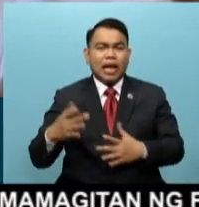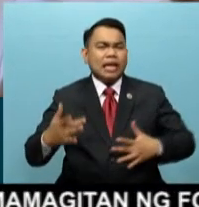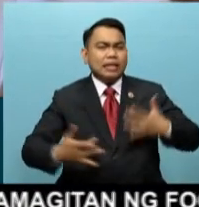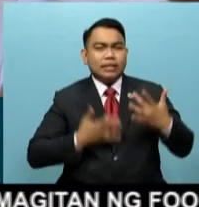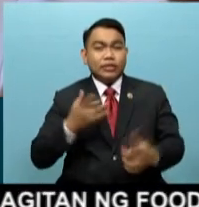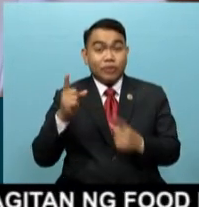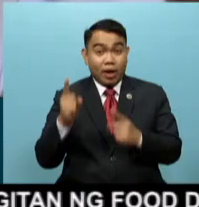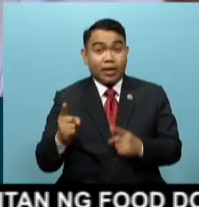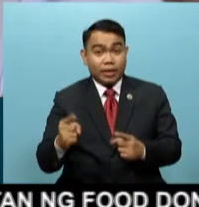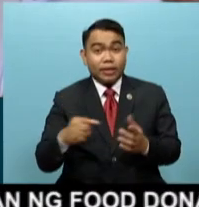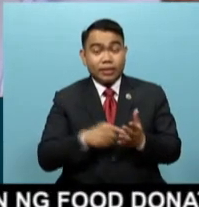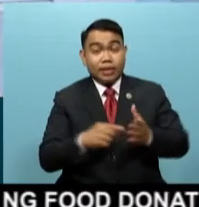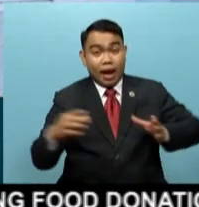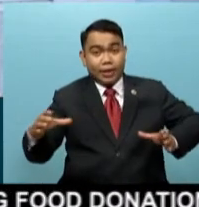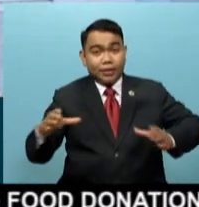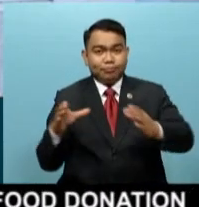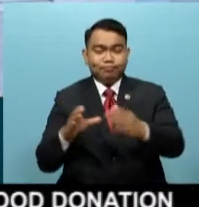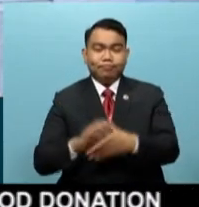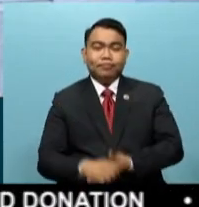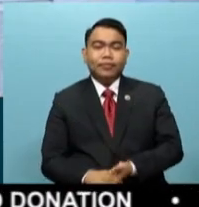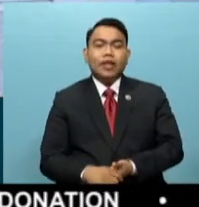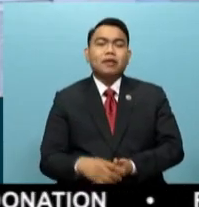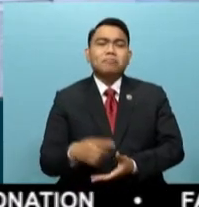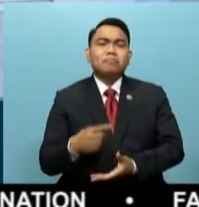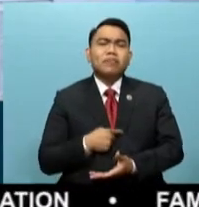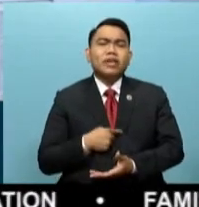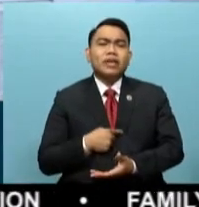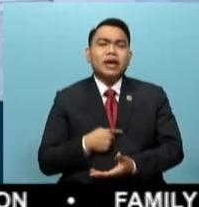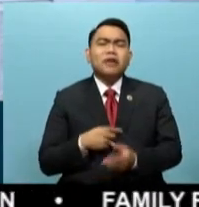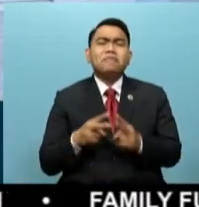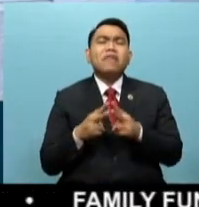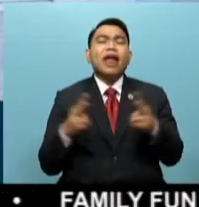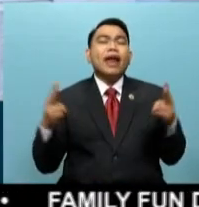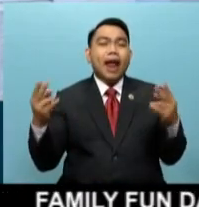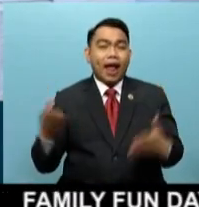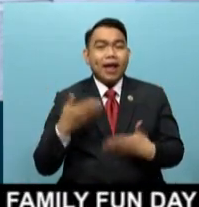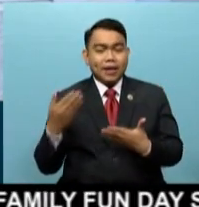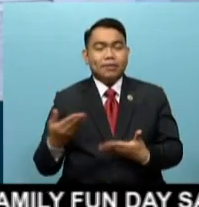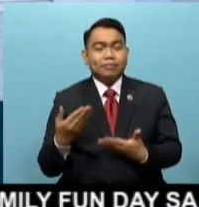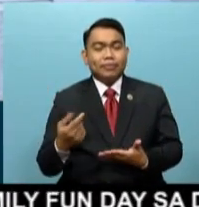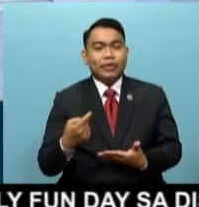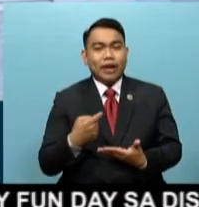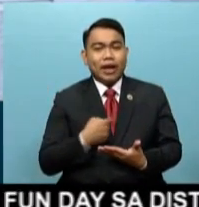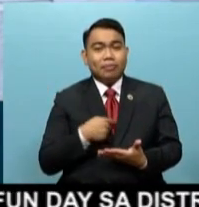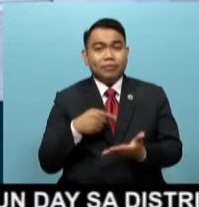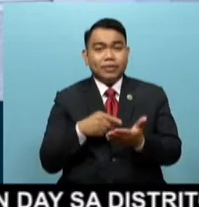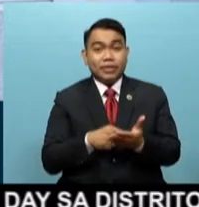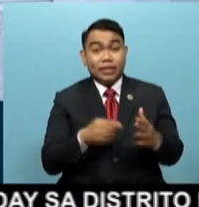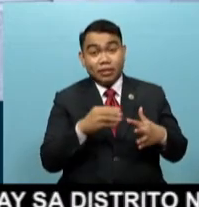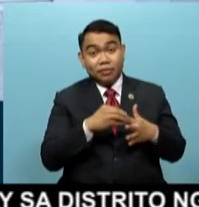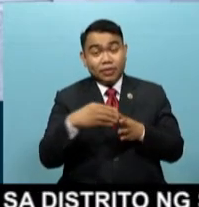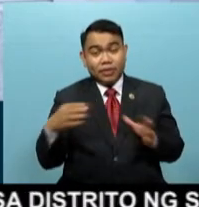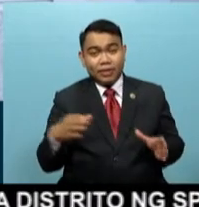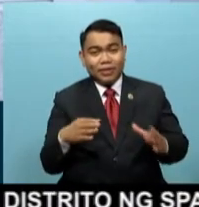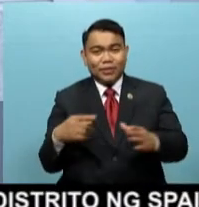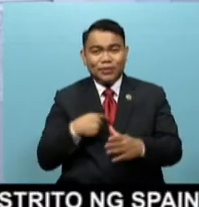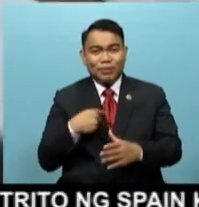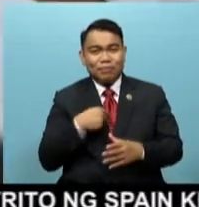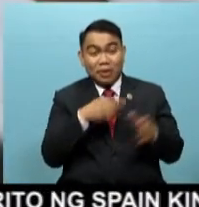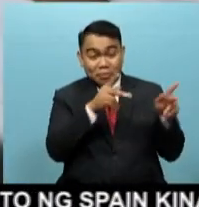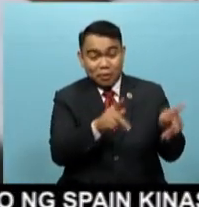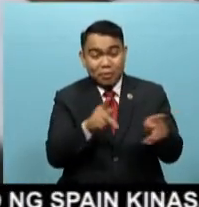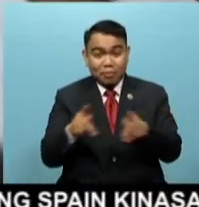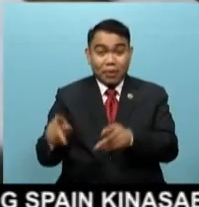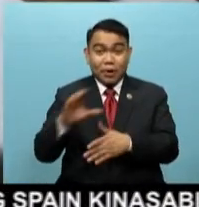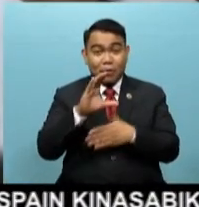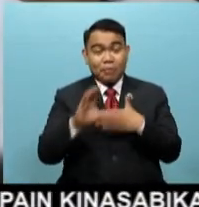mga pagtitipon. Lubos pa ako nagalak nung nalaman ko po na may ganitong tanging pagtitipon, kaya pinaghandaan ko po ito ng